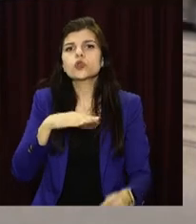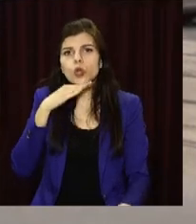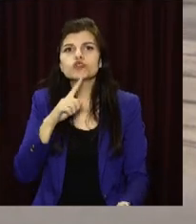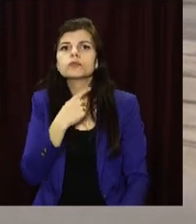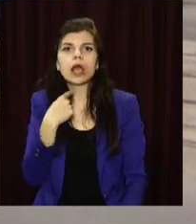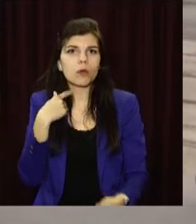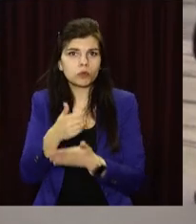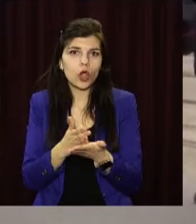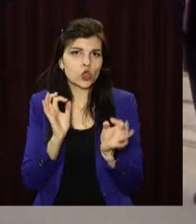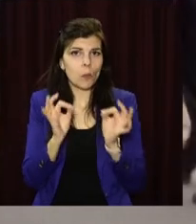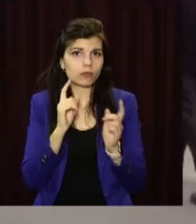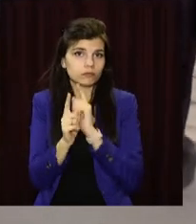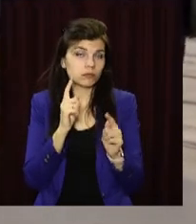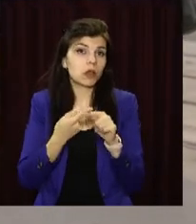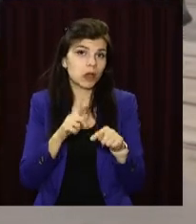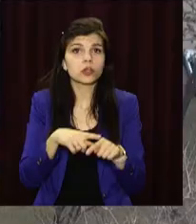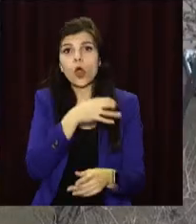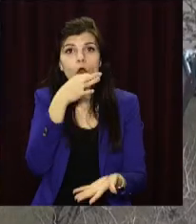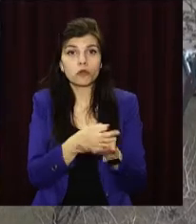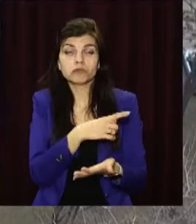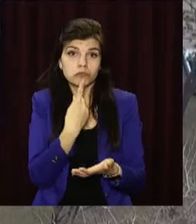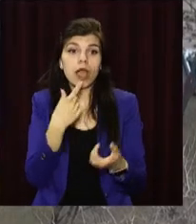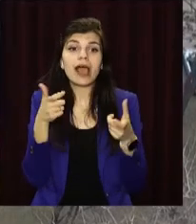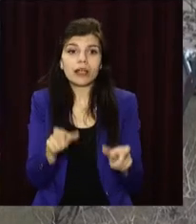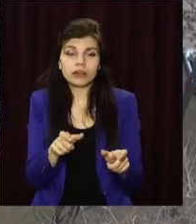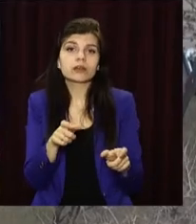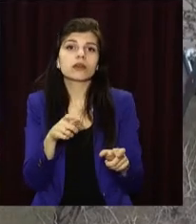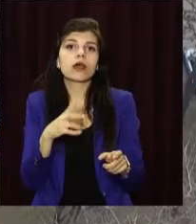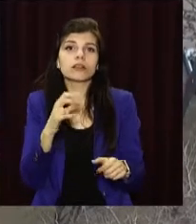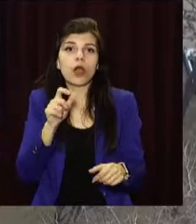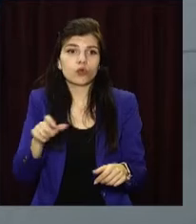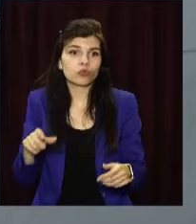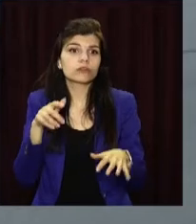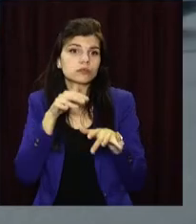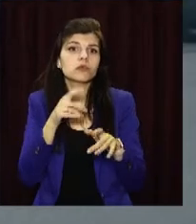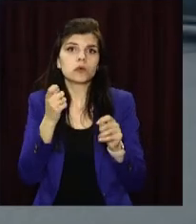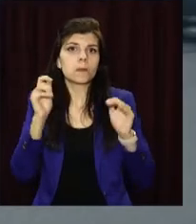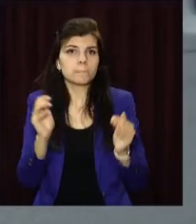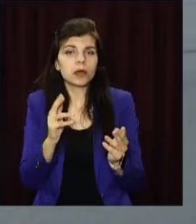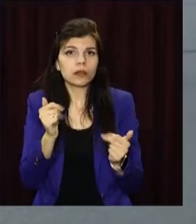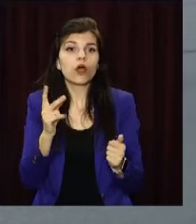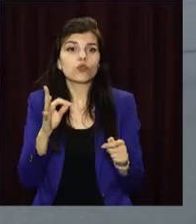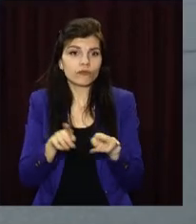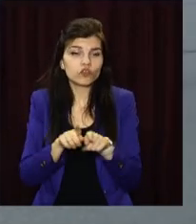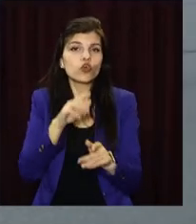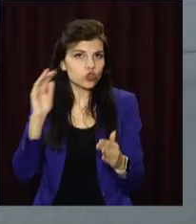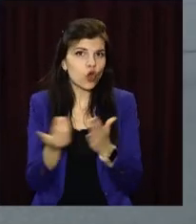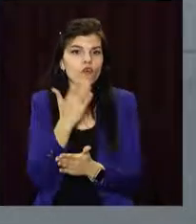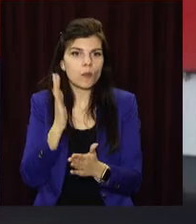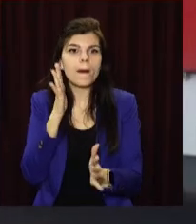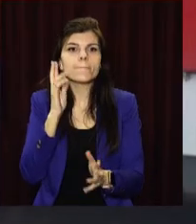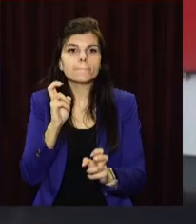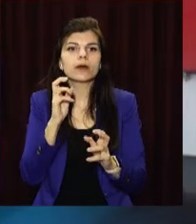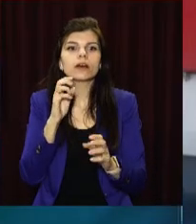забезпечити нормальні перевезення, говорять в комунальному підприємстві. Карантин позначився на пасажиропотоці. Однак цьогоріч вони продовжать оновлювати парк